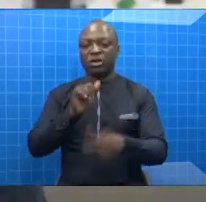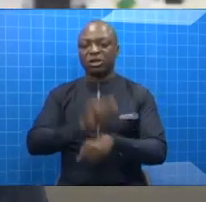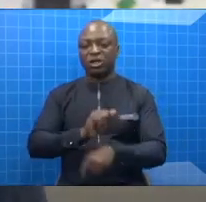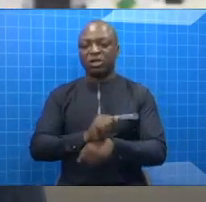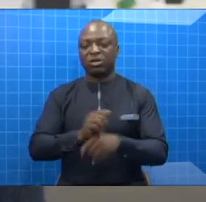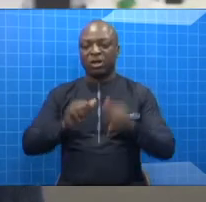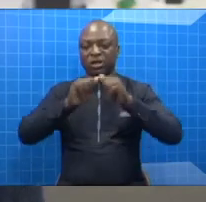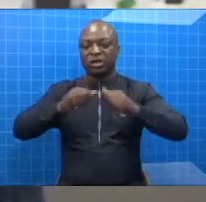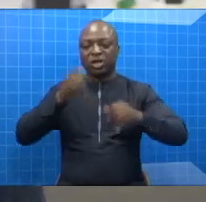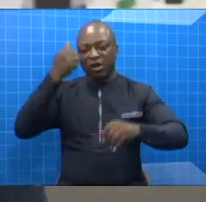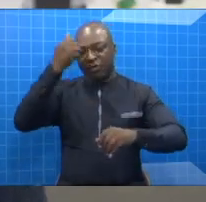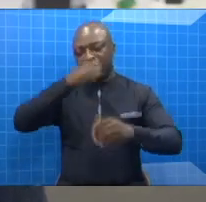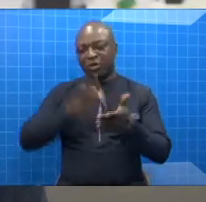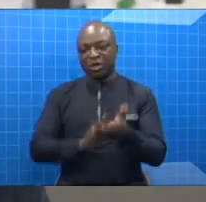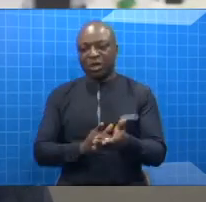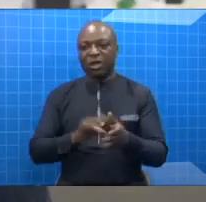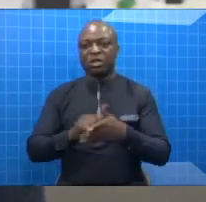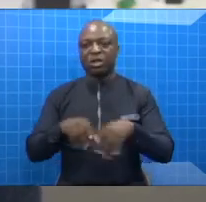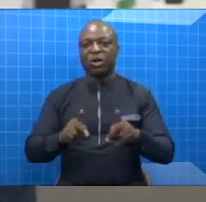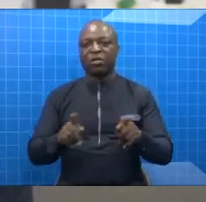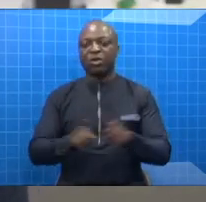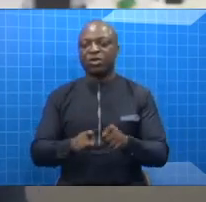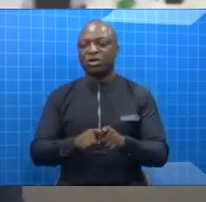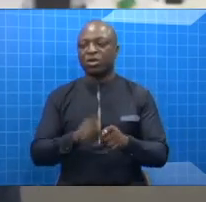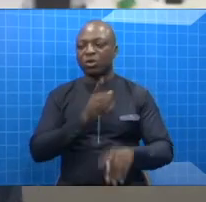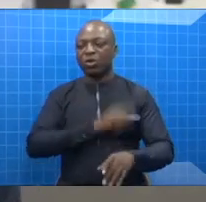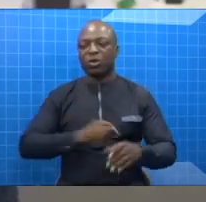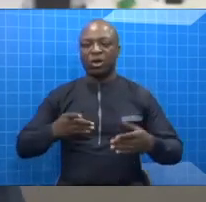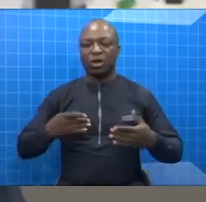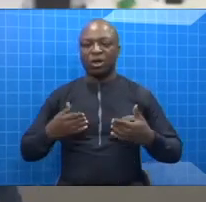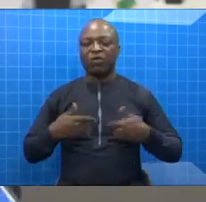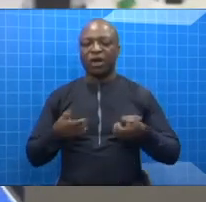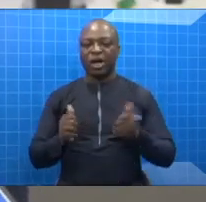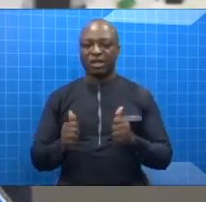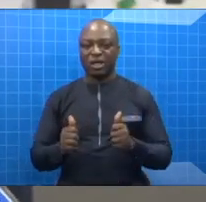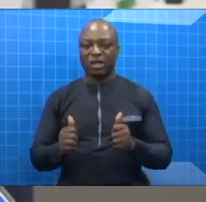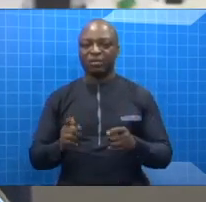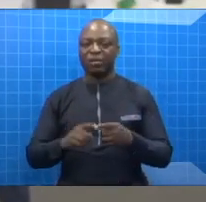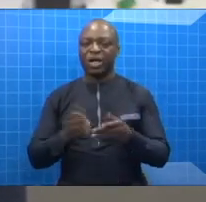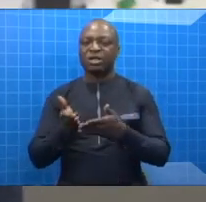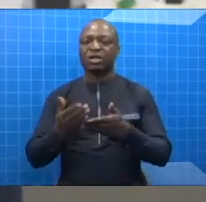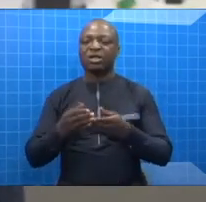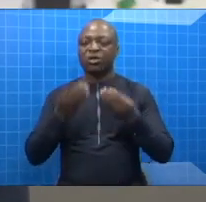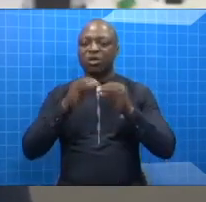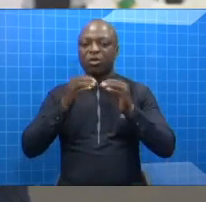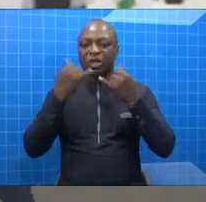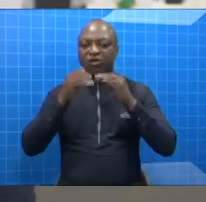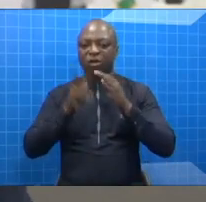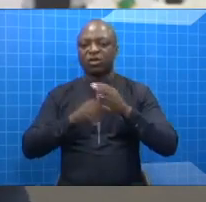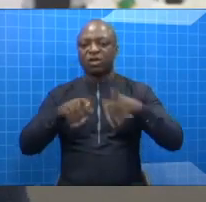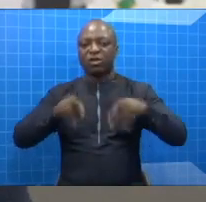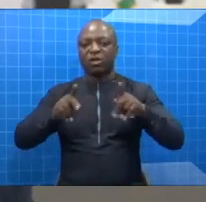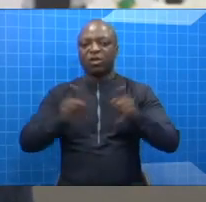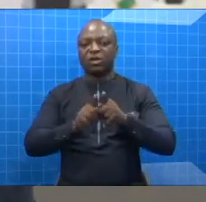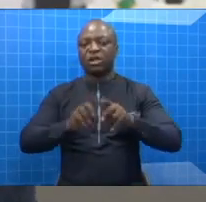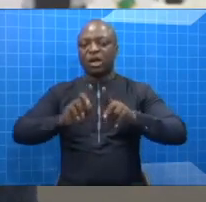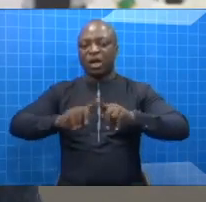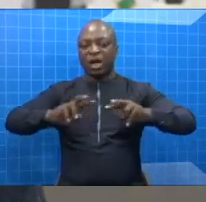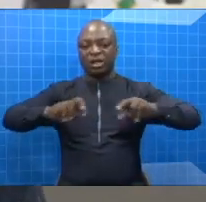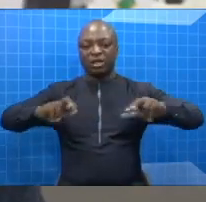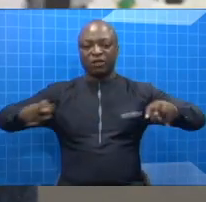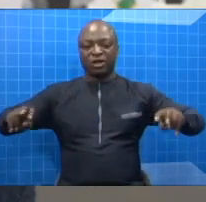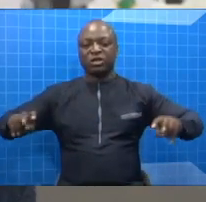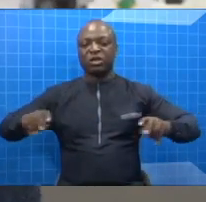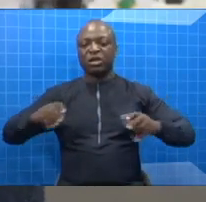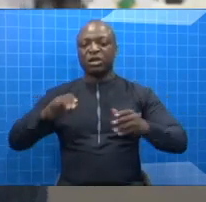médicament et cela permet en fait au Togo d'avoir accès à un certain nombre d'informations, permet à diverses plateformes,